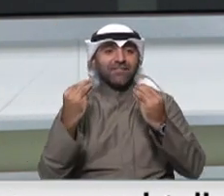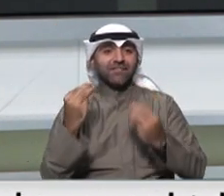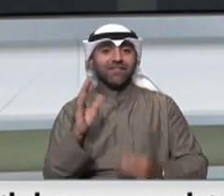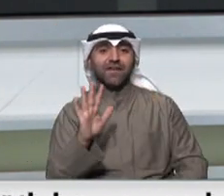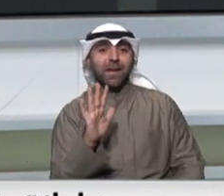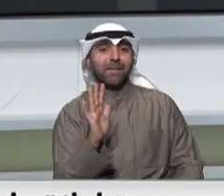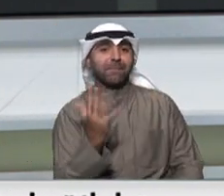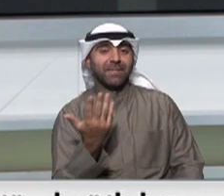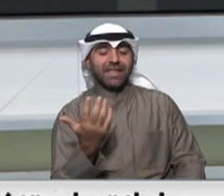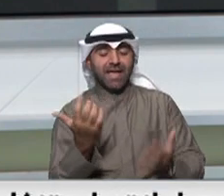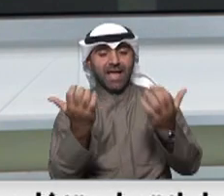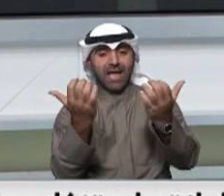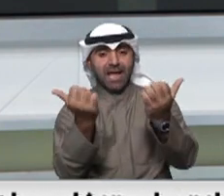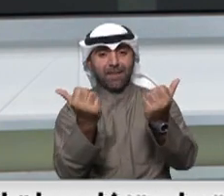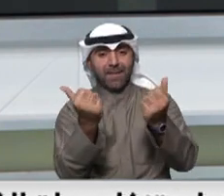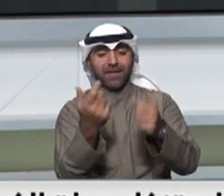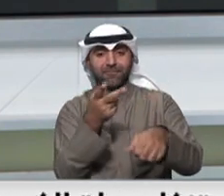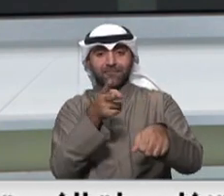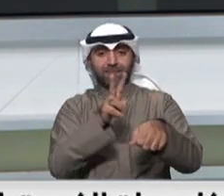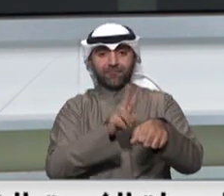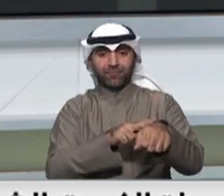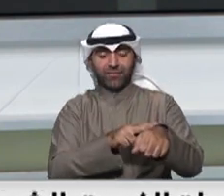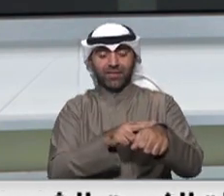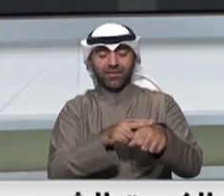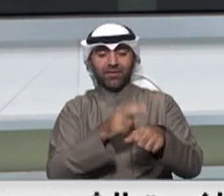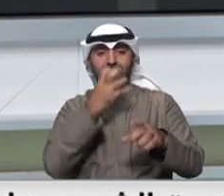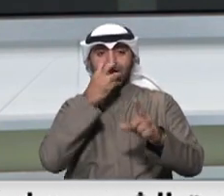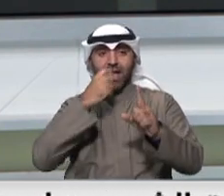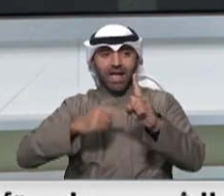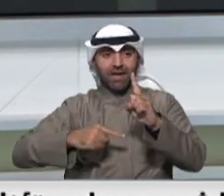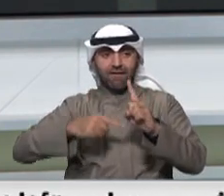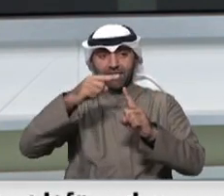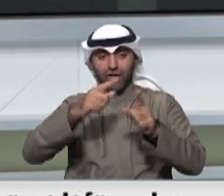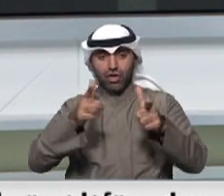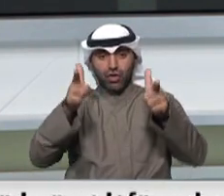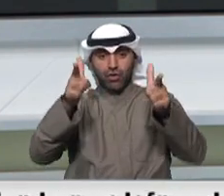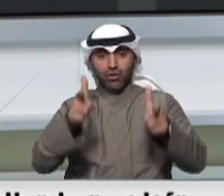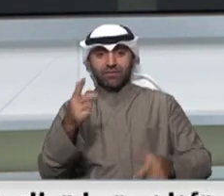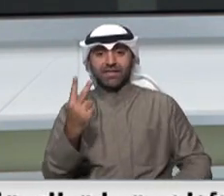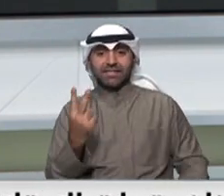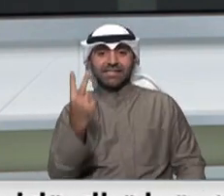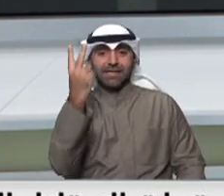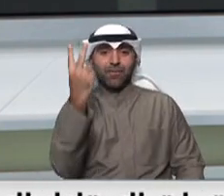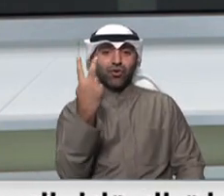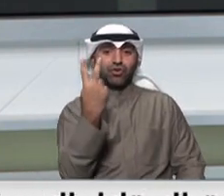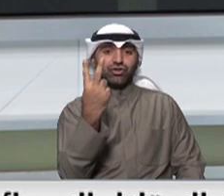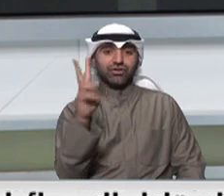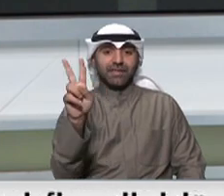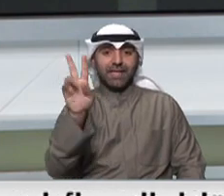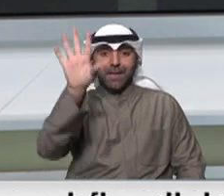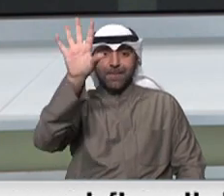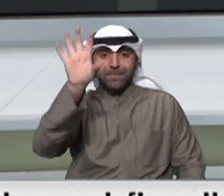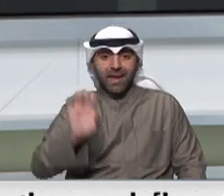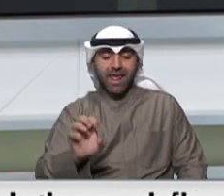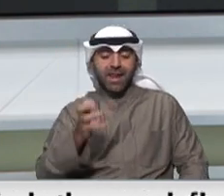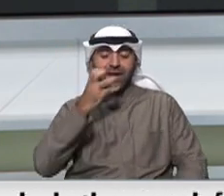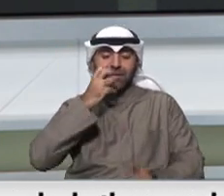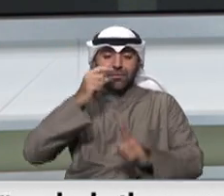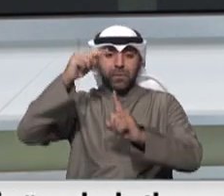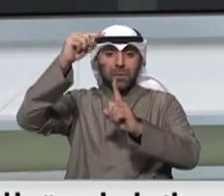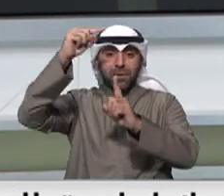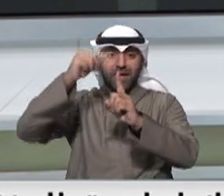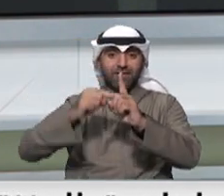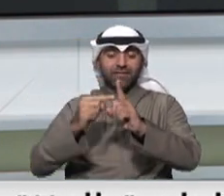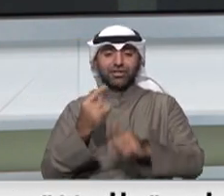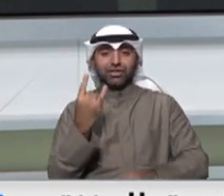درجات مئويه الاجواء البارده مستمره والاحساس بالبروده يكون اكثر في الفترات المتاخره من الليل والفجر خاصه خارج